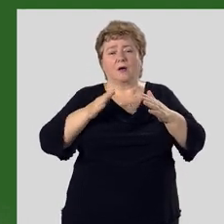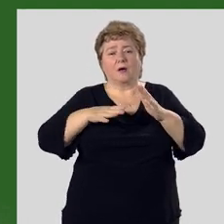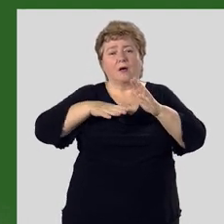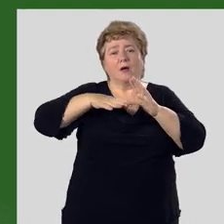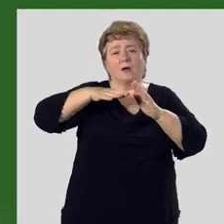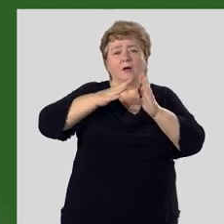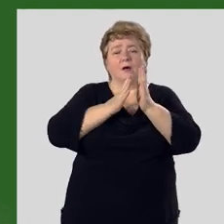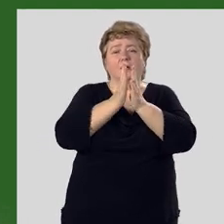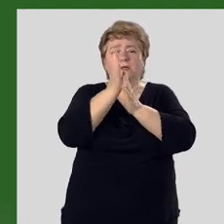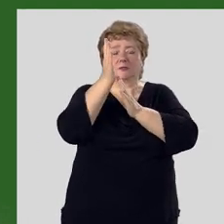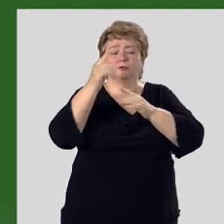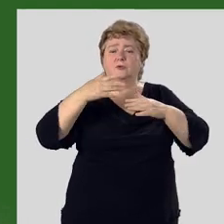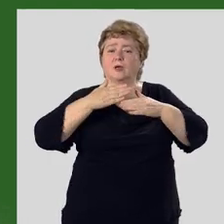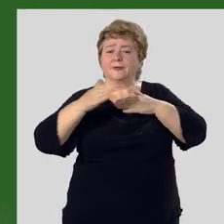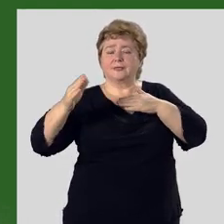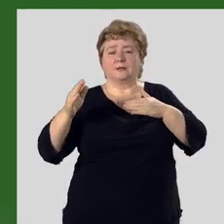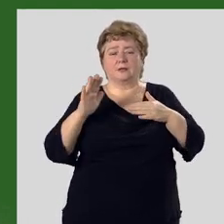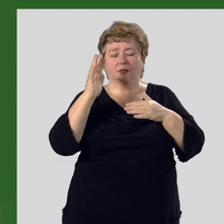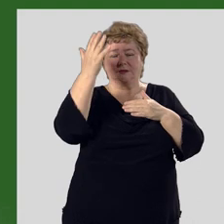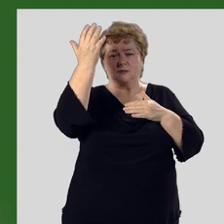растет отдельное дерево?